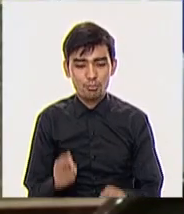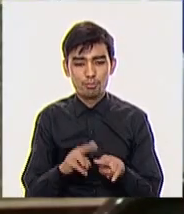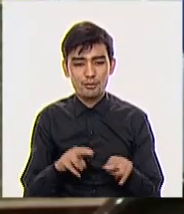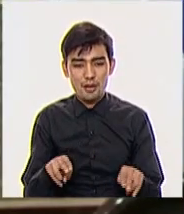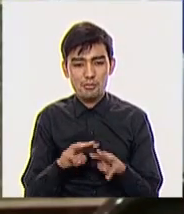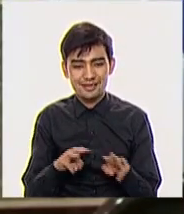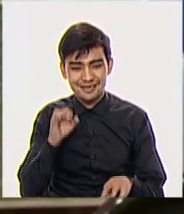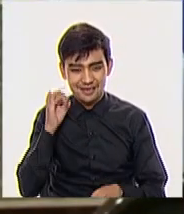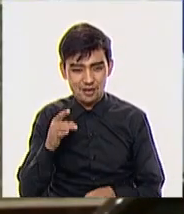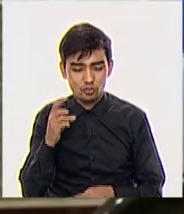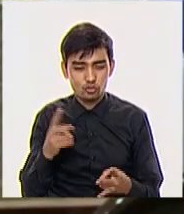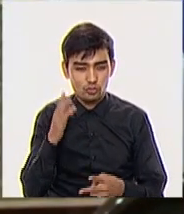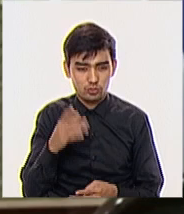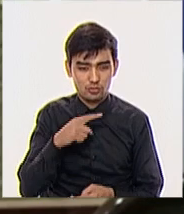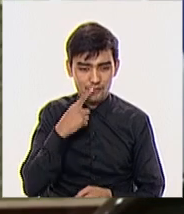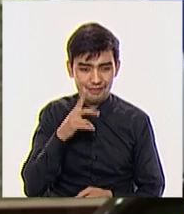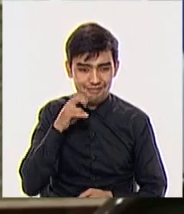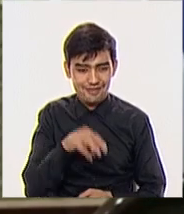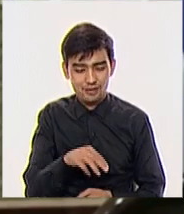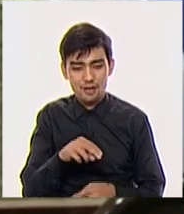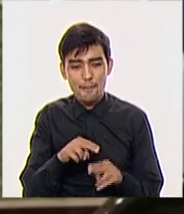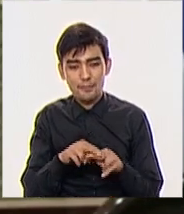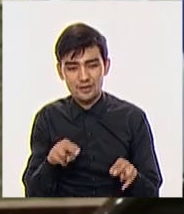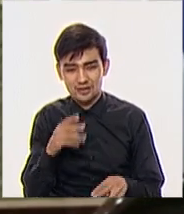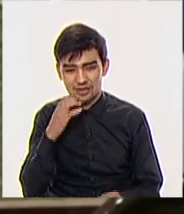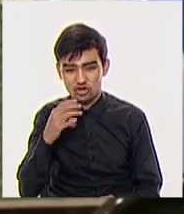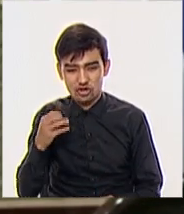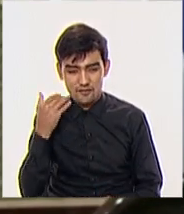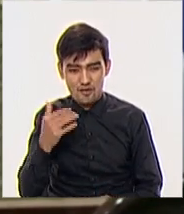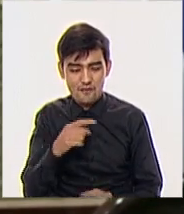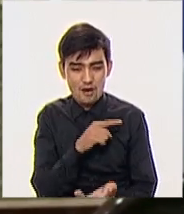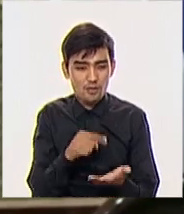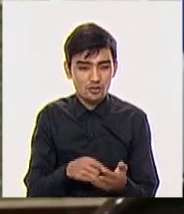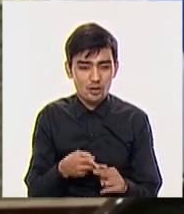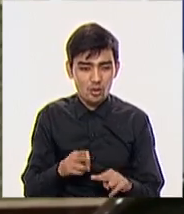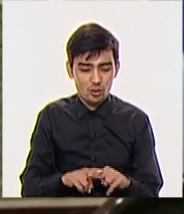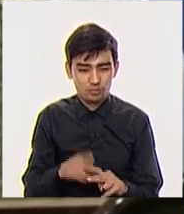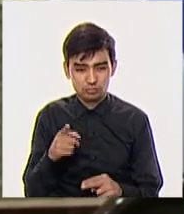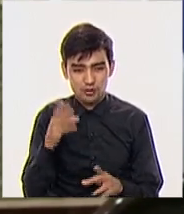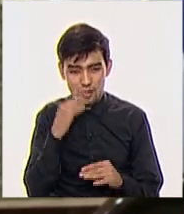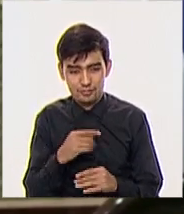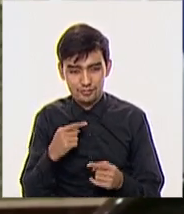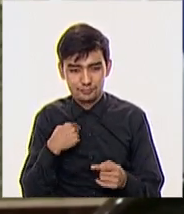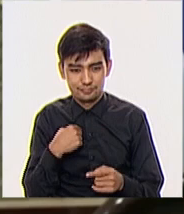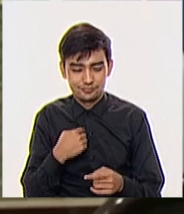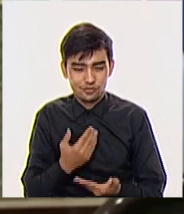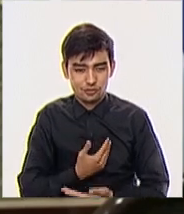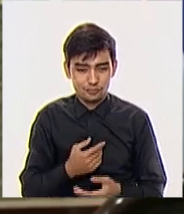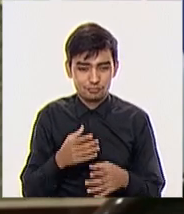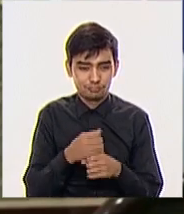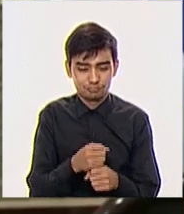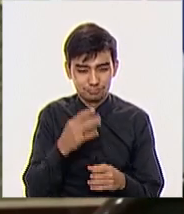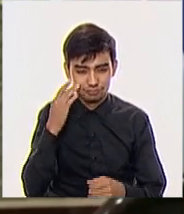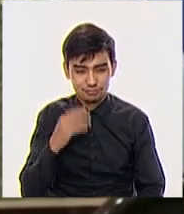Премьер-министр Израиля должен быть способен говорить «нет» президенту Соединенных Штатов по вопросам, которые ставят под угрозу наше существование.